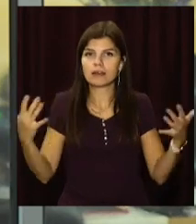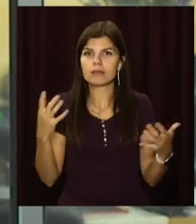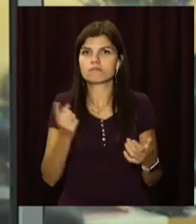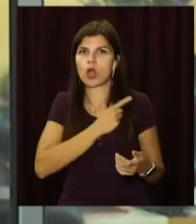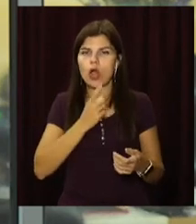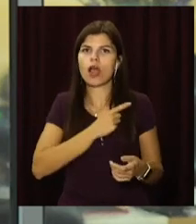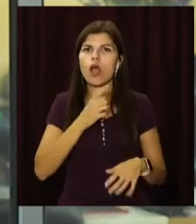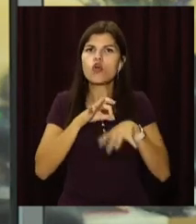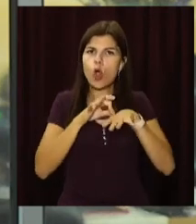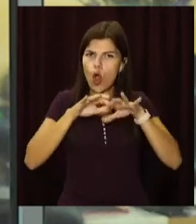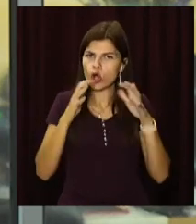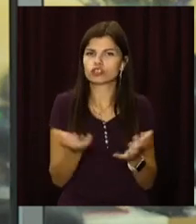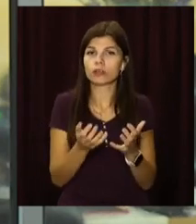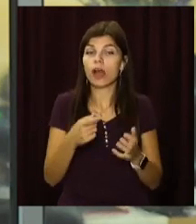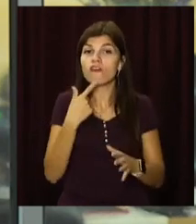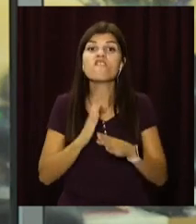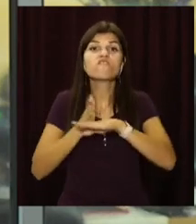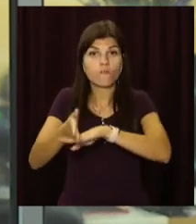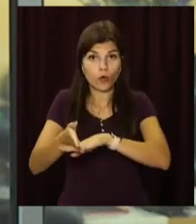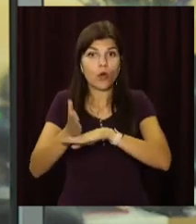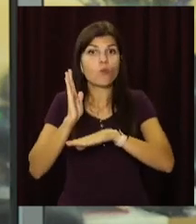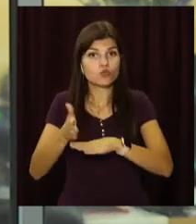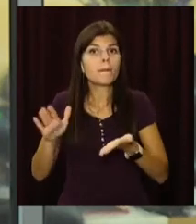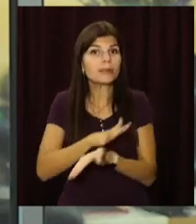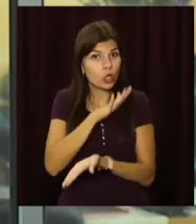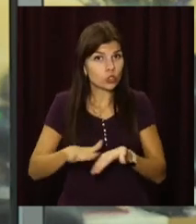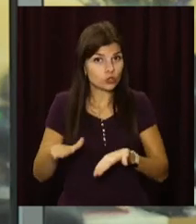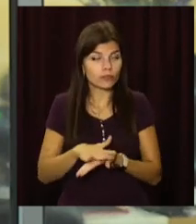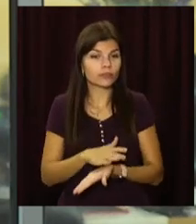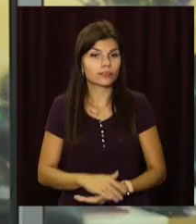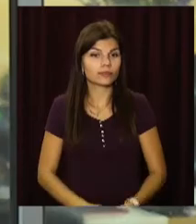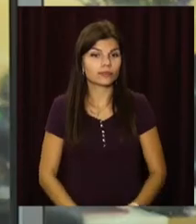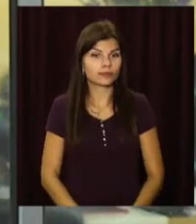шкіряного м'яча. Вхід на стадіон для прихильників футболу буде безкоштовним.